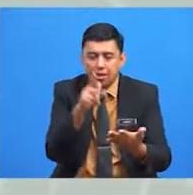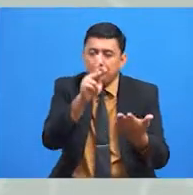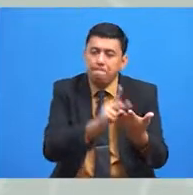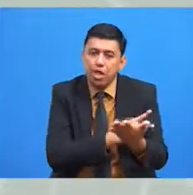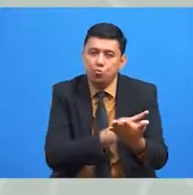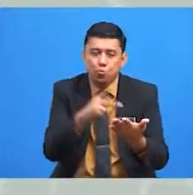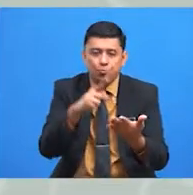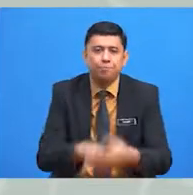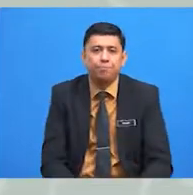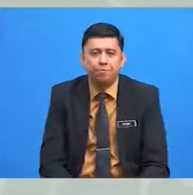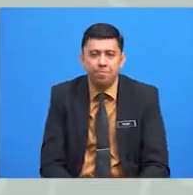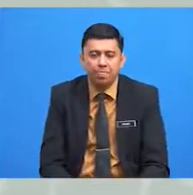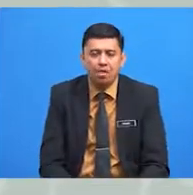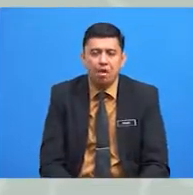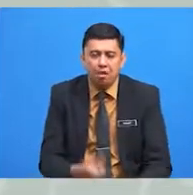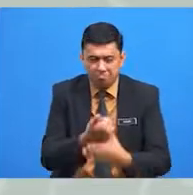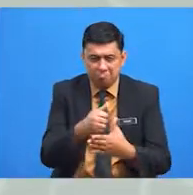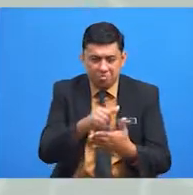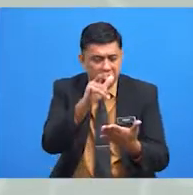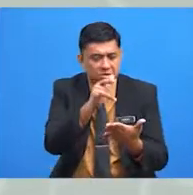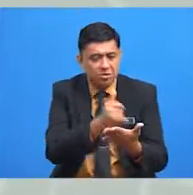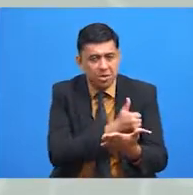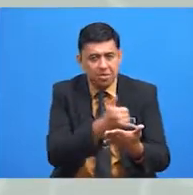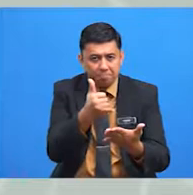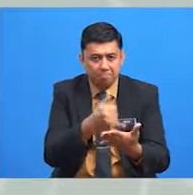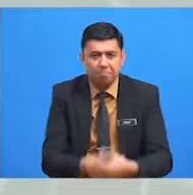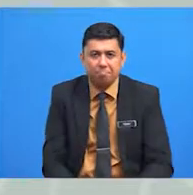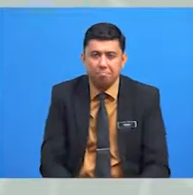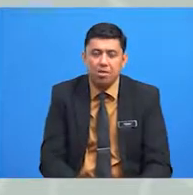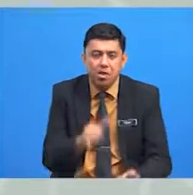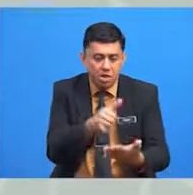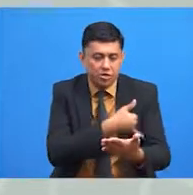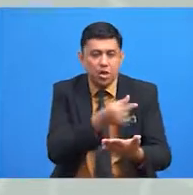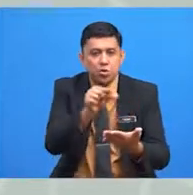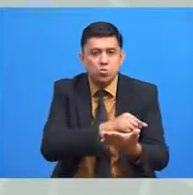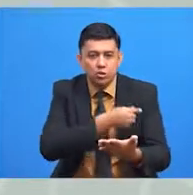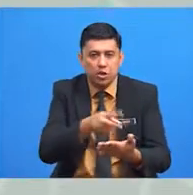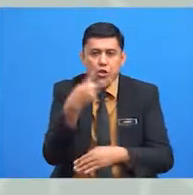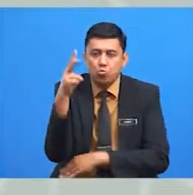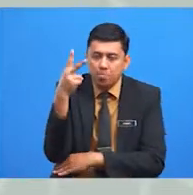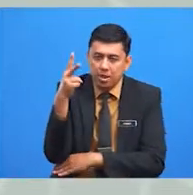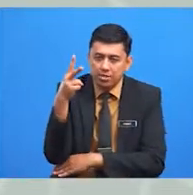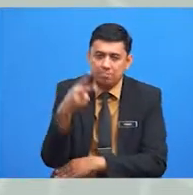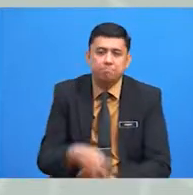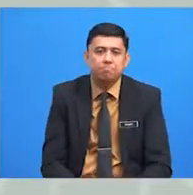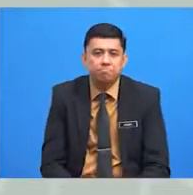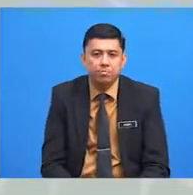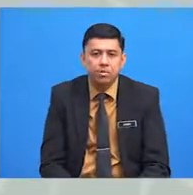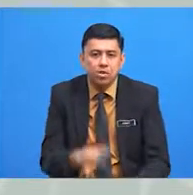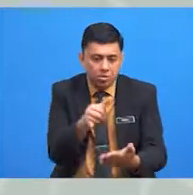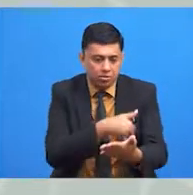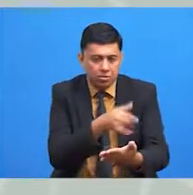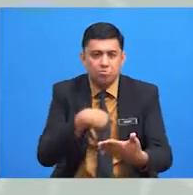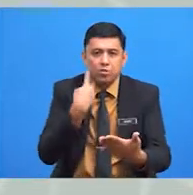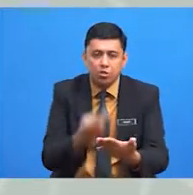pantun. Antara syair yang dihasilkan ialah Syair Gurindam 12, Syair